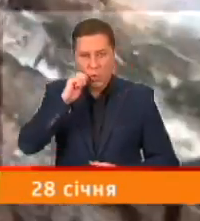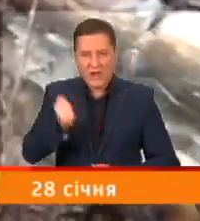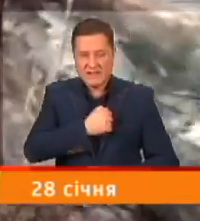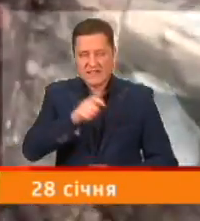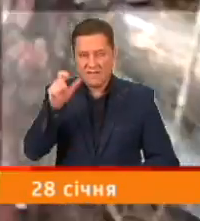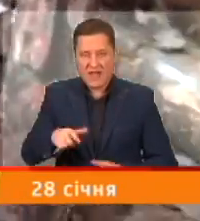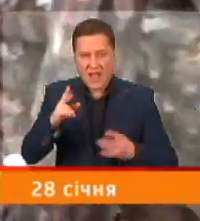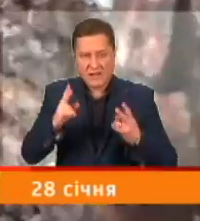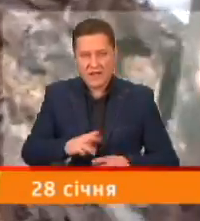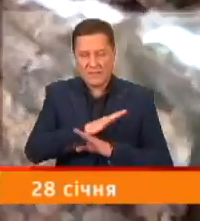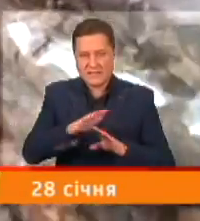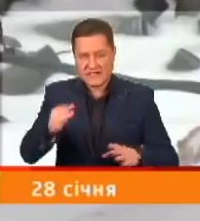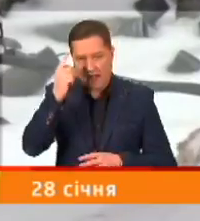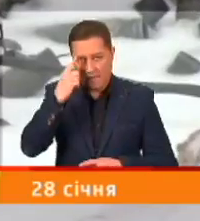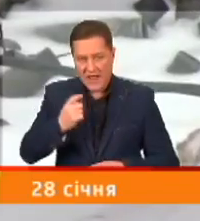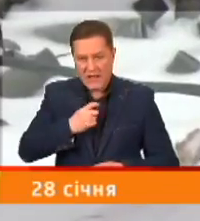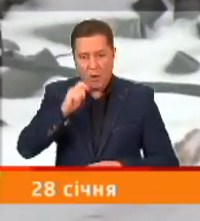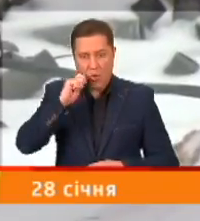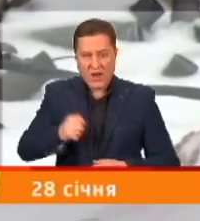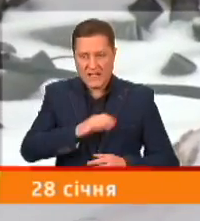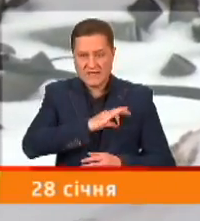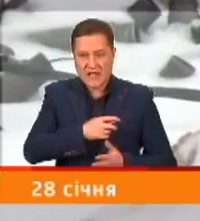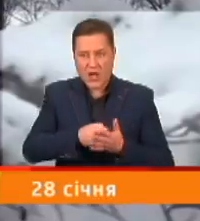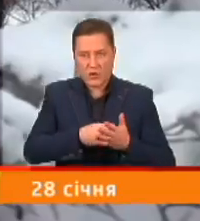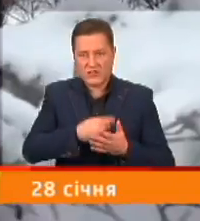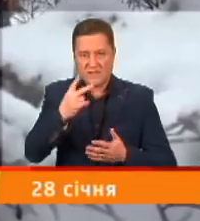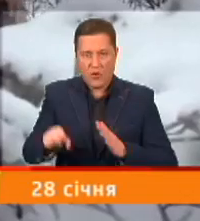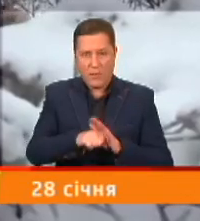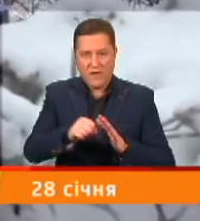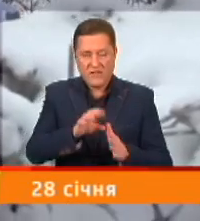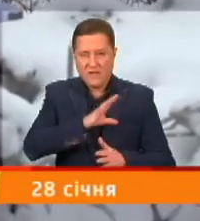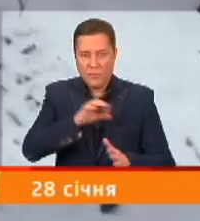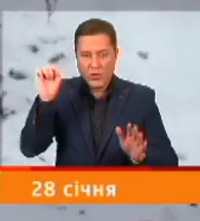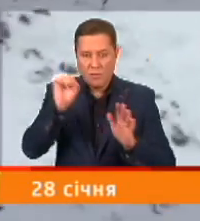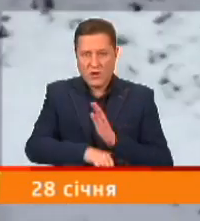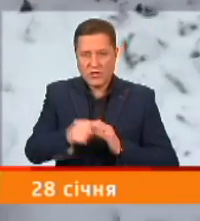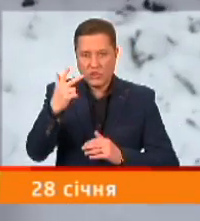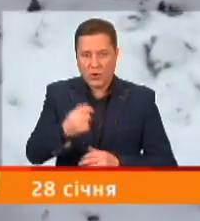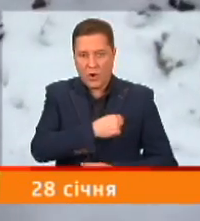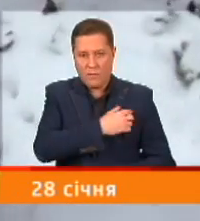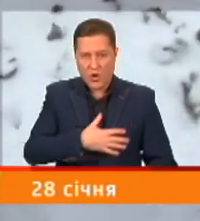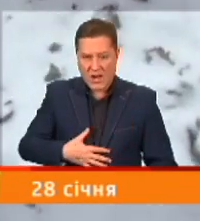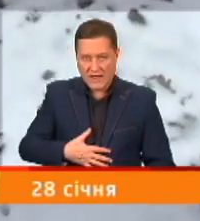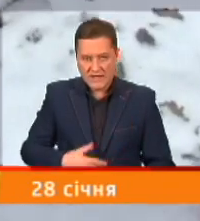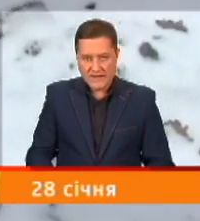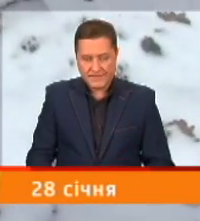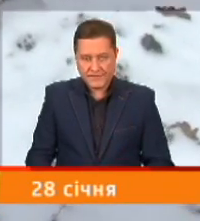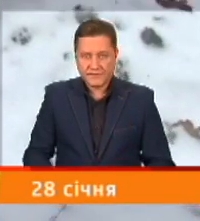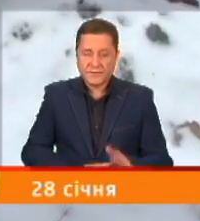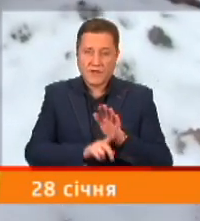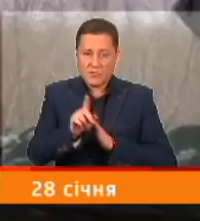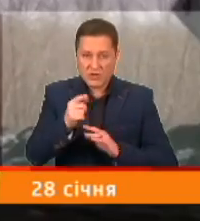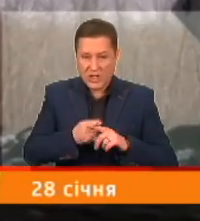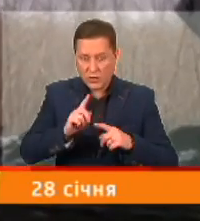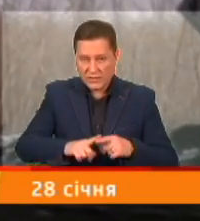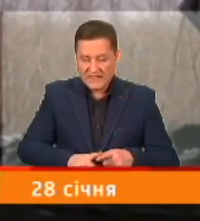постраждав. Натомість, за даними української розвідки, двоє бойовиків були вбиті, ще троє зазнали поранень. Від початку цієї